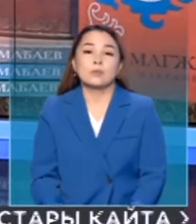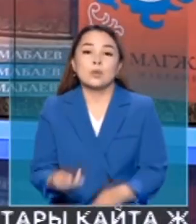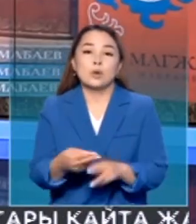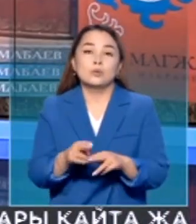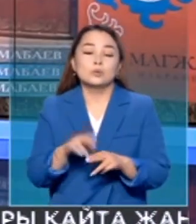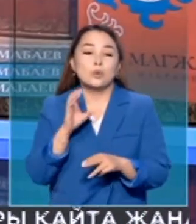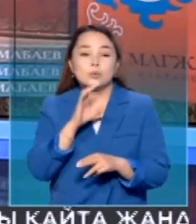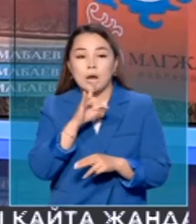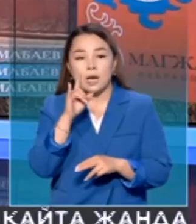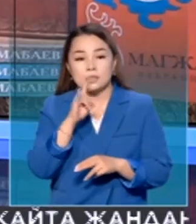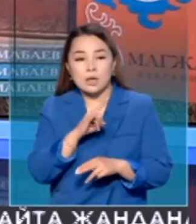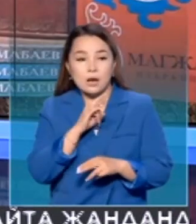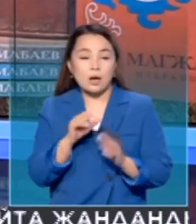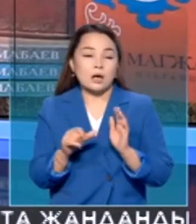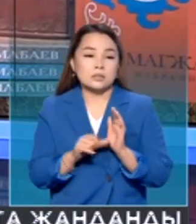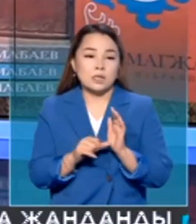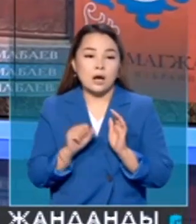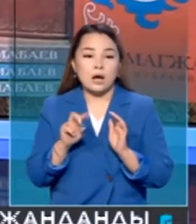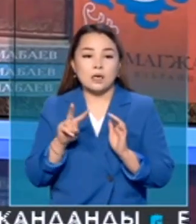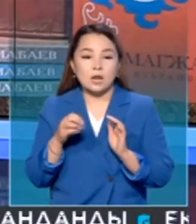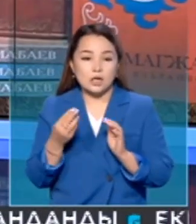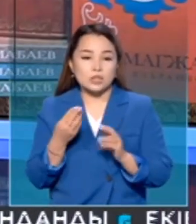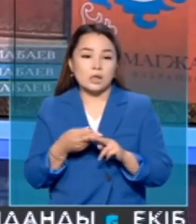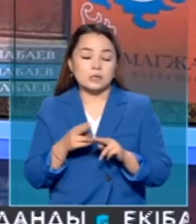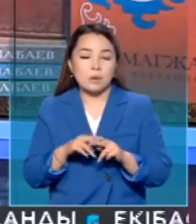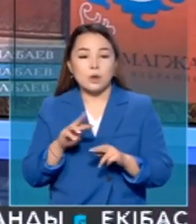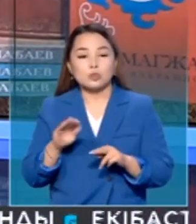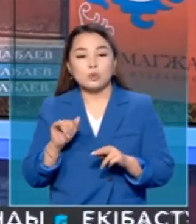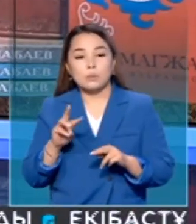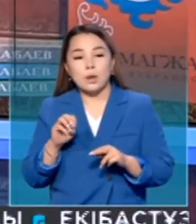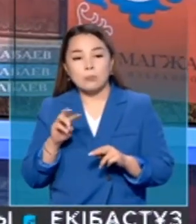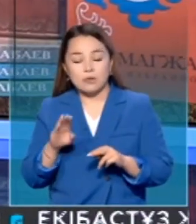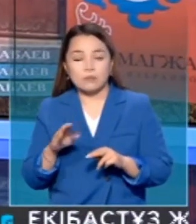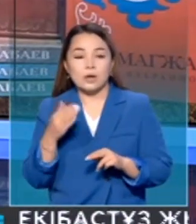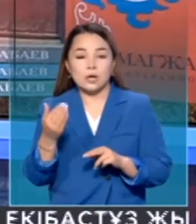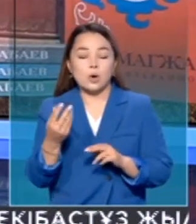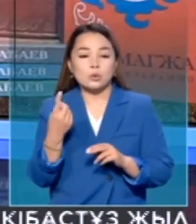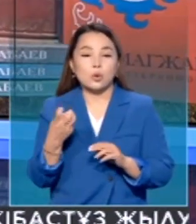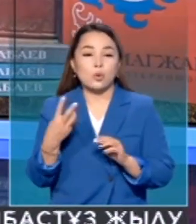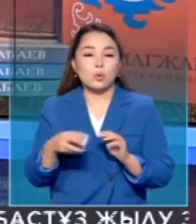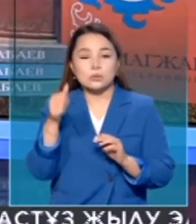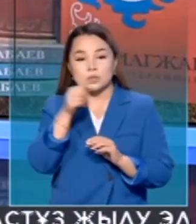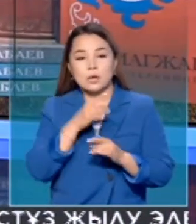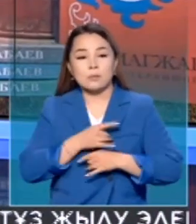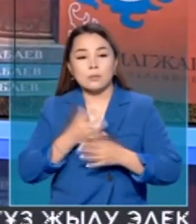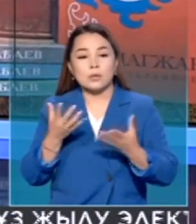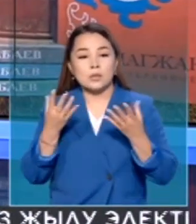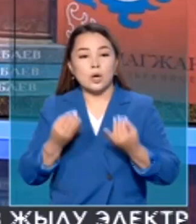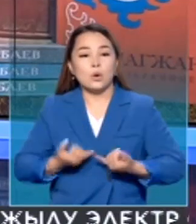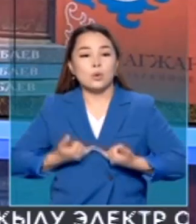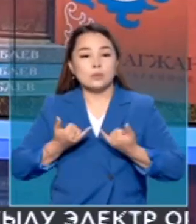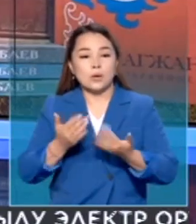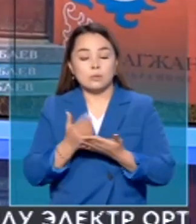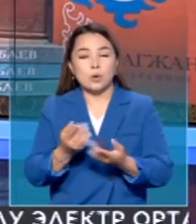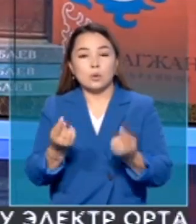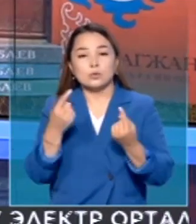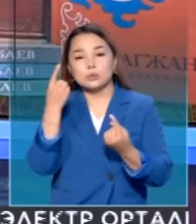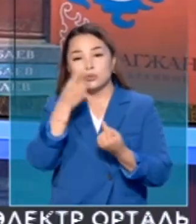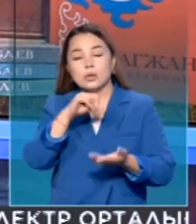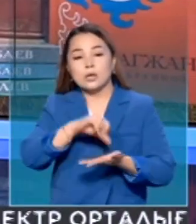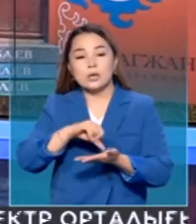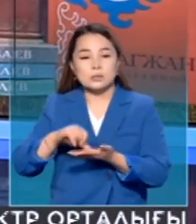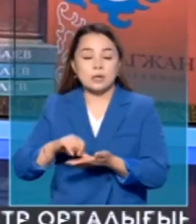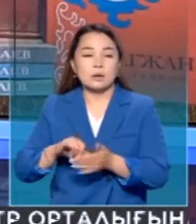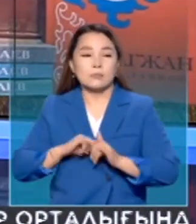Солтүстік Қазақстанда алты алаштың ақиық ақыны Мағжан Жұмабаевтың 130 жылдық мерейтойы аталып өтті. Ұлы тұлғаның кіндік